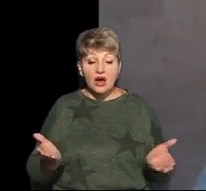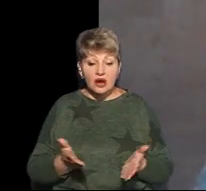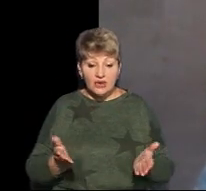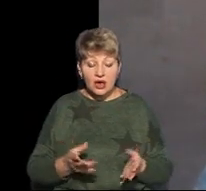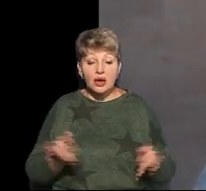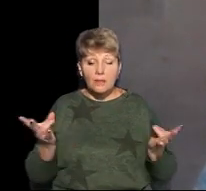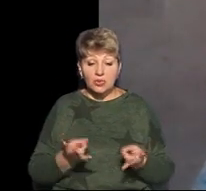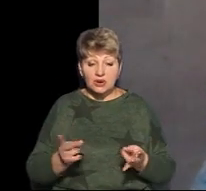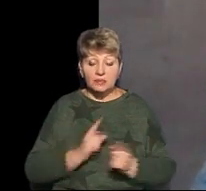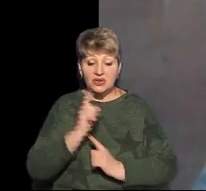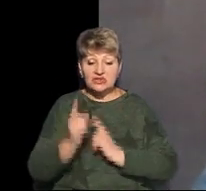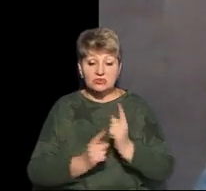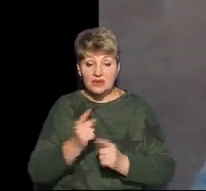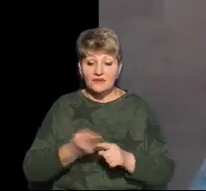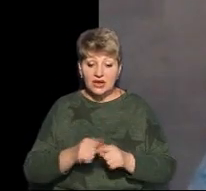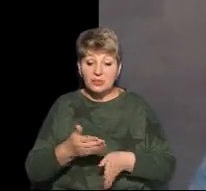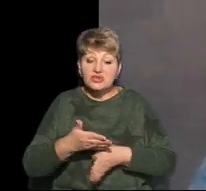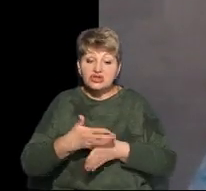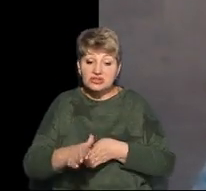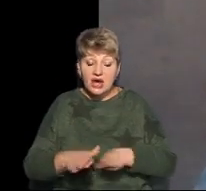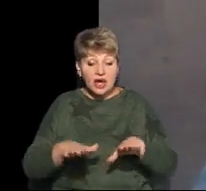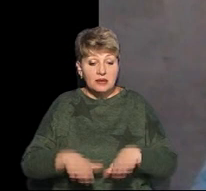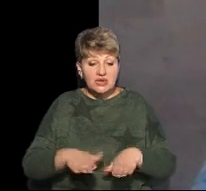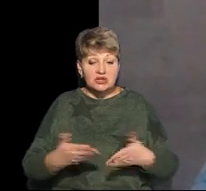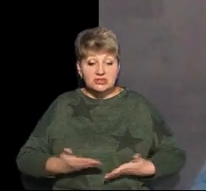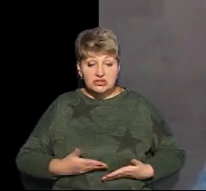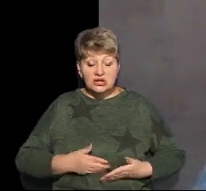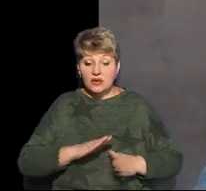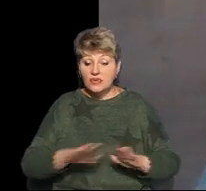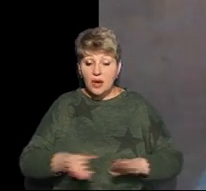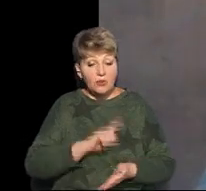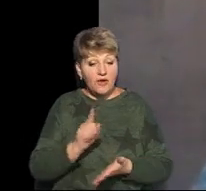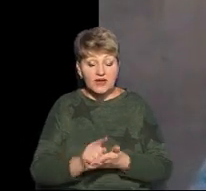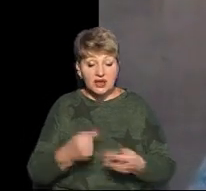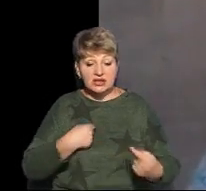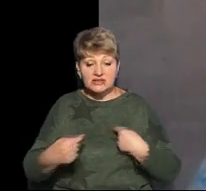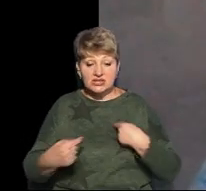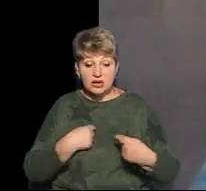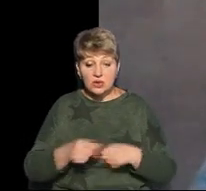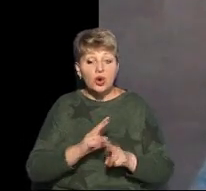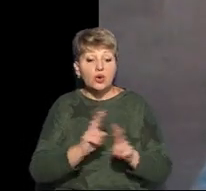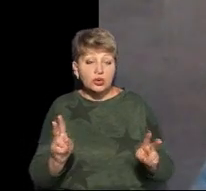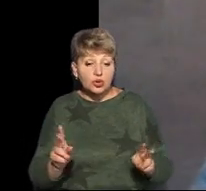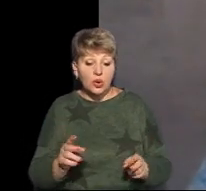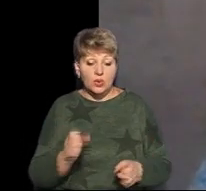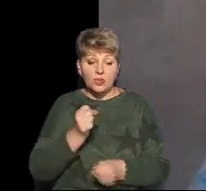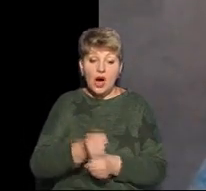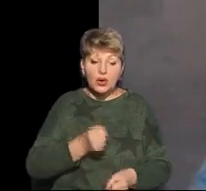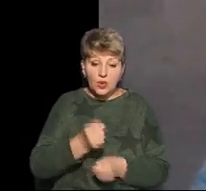безумовно, потрібно змінювати цій частині. Містяни ніяким чином не повинні страдати від того, що хтось тоді